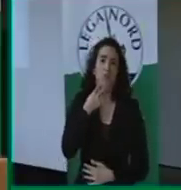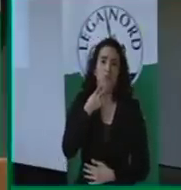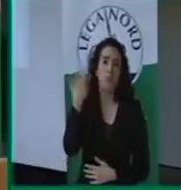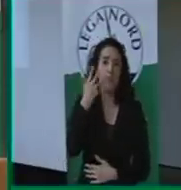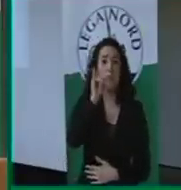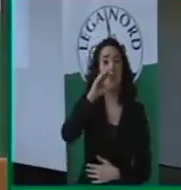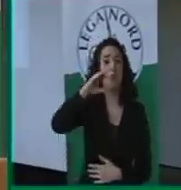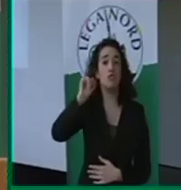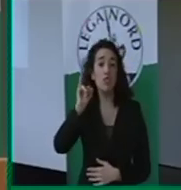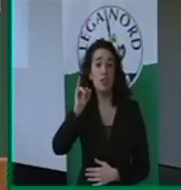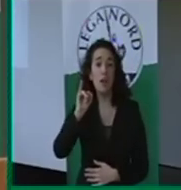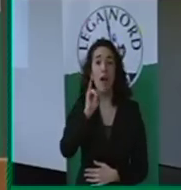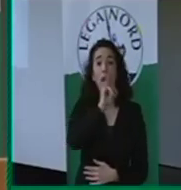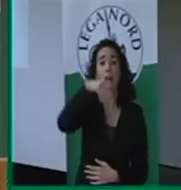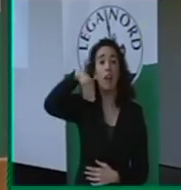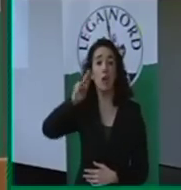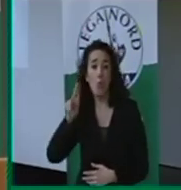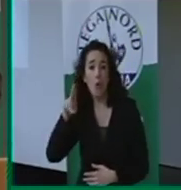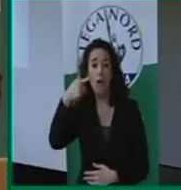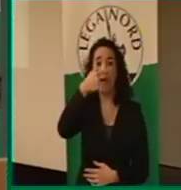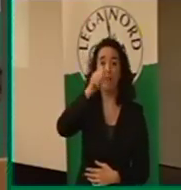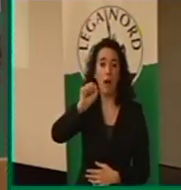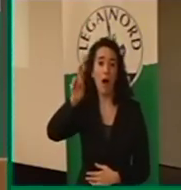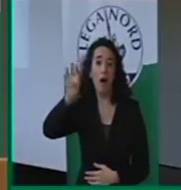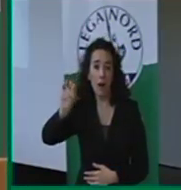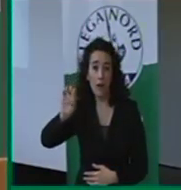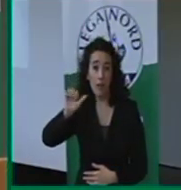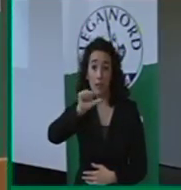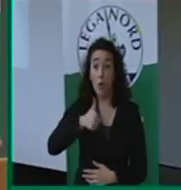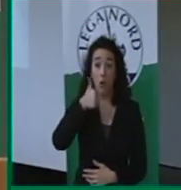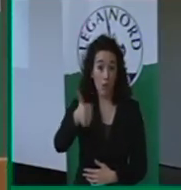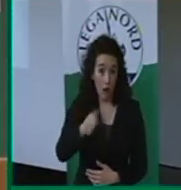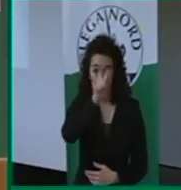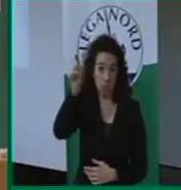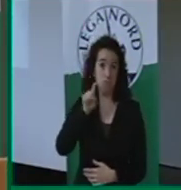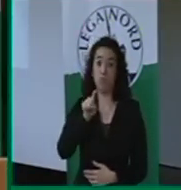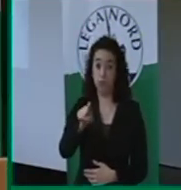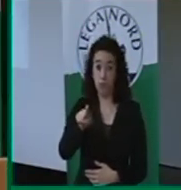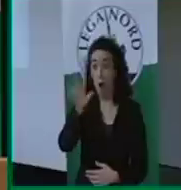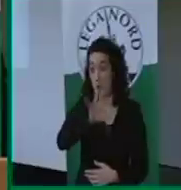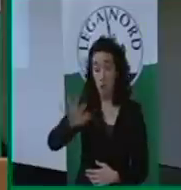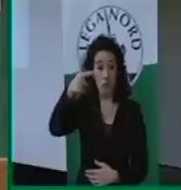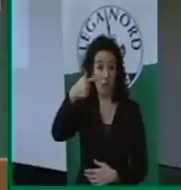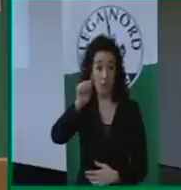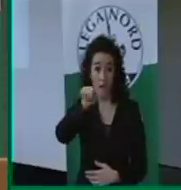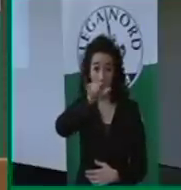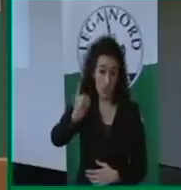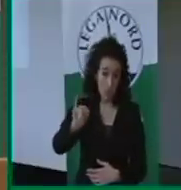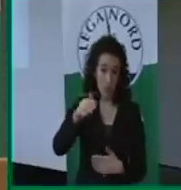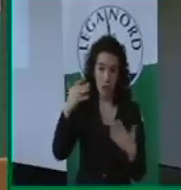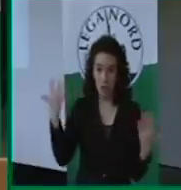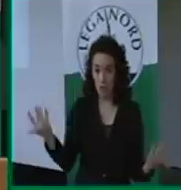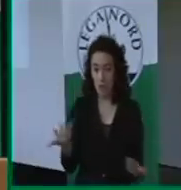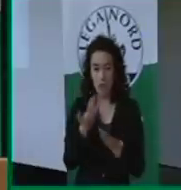l'Imu e poi via dicendo la TARES e poi quest'anno non si sa cosa ci sarà la tasi probabilmente per cui sono